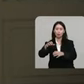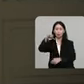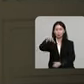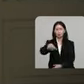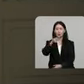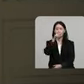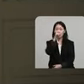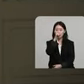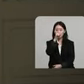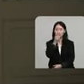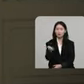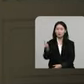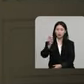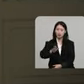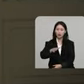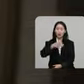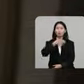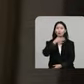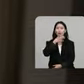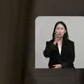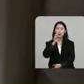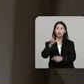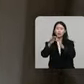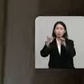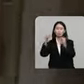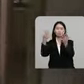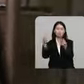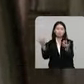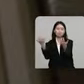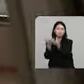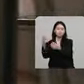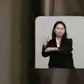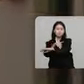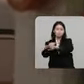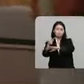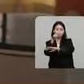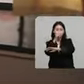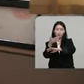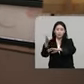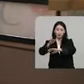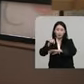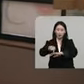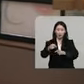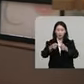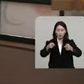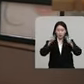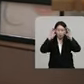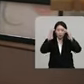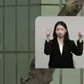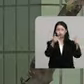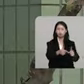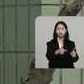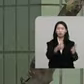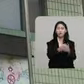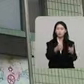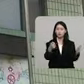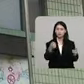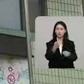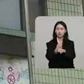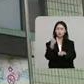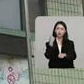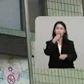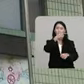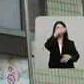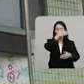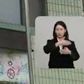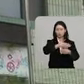노인들이 자주 드나드는 경로당과 달리 어린이집은 벽지 곳곳이 찢겨진 채 텅 비어 있습니다 노인들은